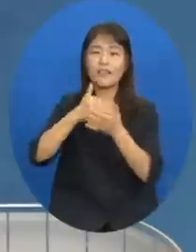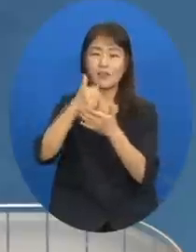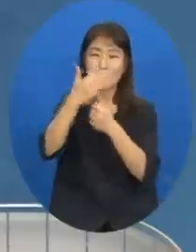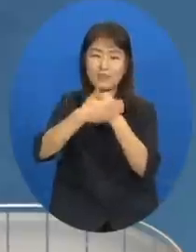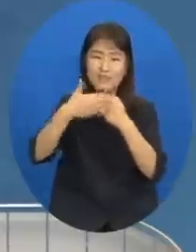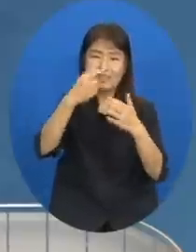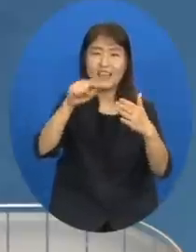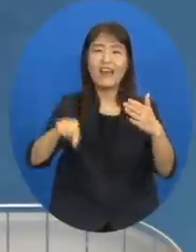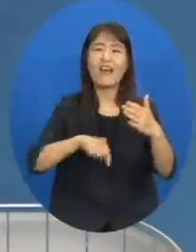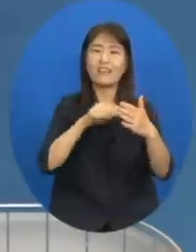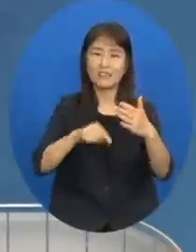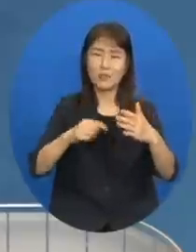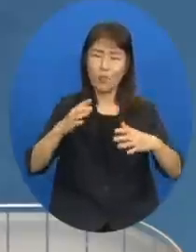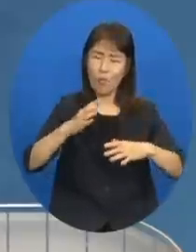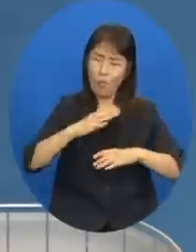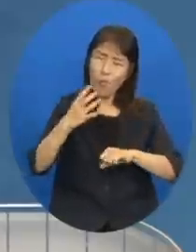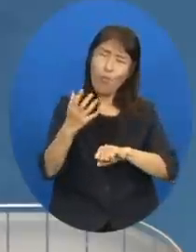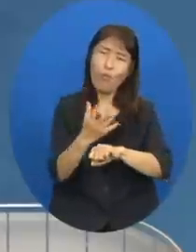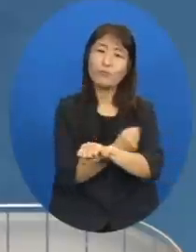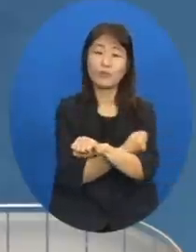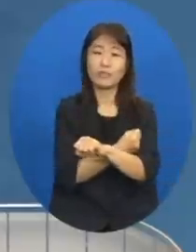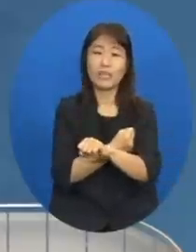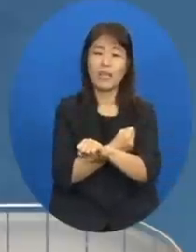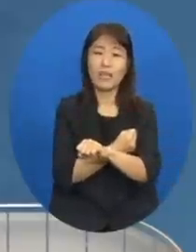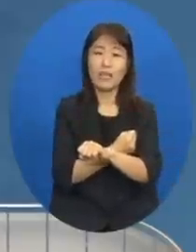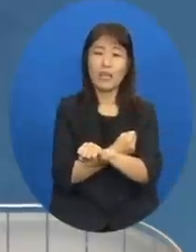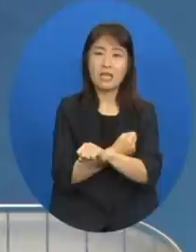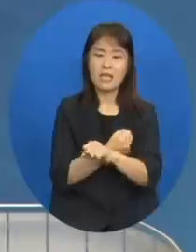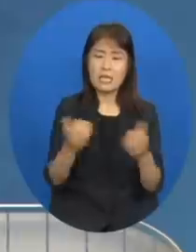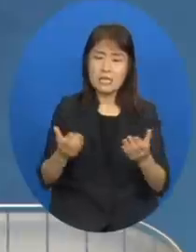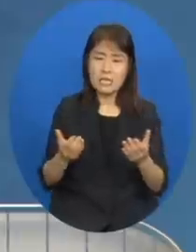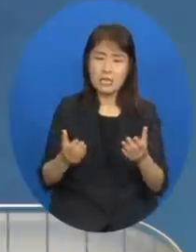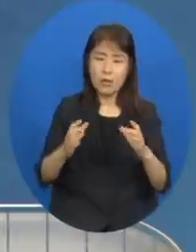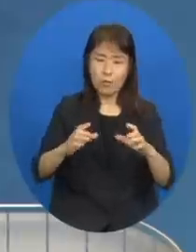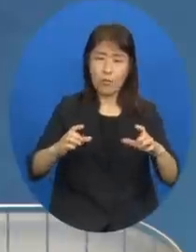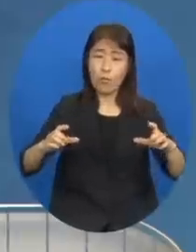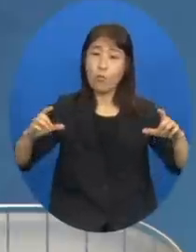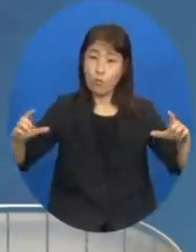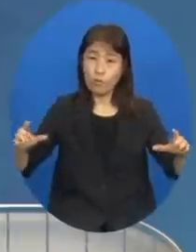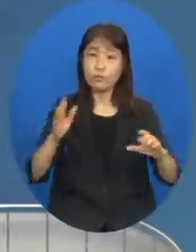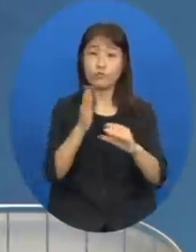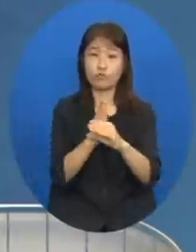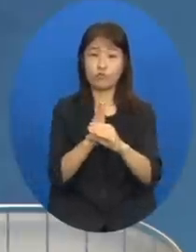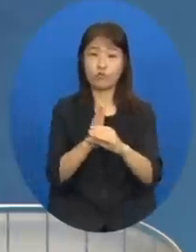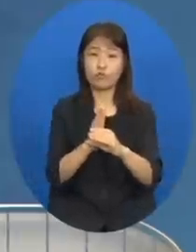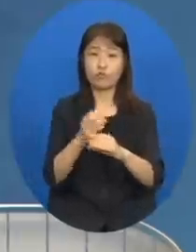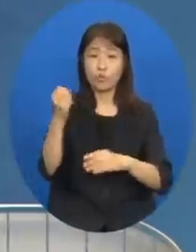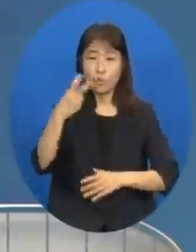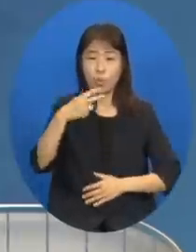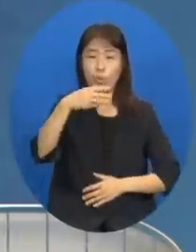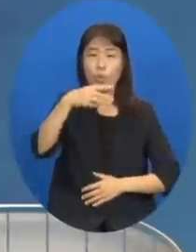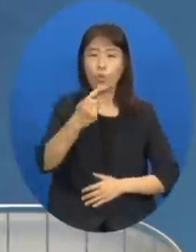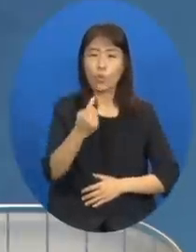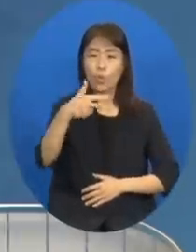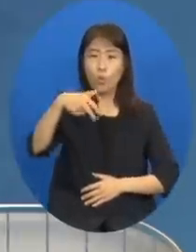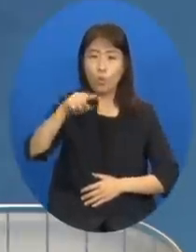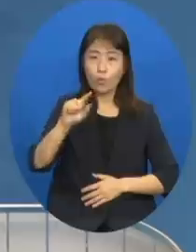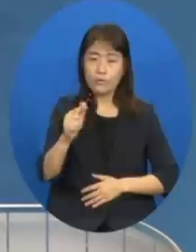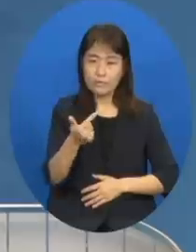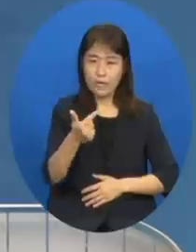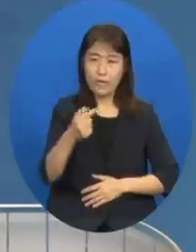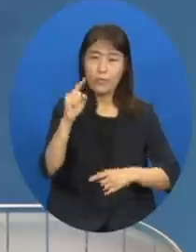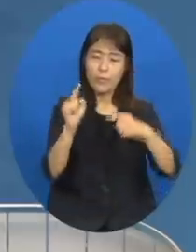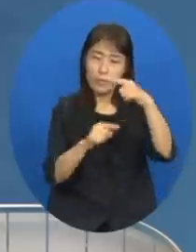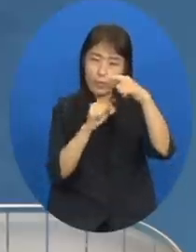은혜 가운데 정말 놀랍게 사역이 확정되어 가고 또 로잔 대회를 위한 준비도